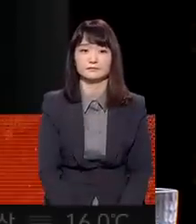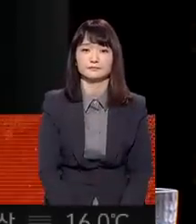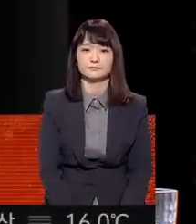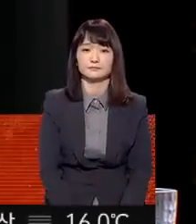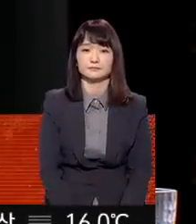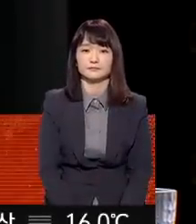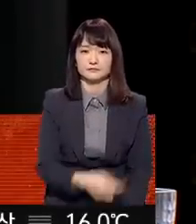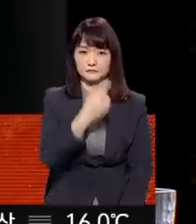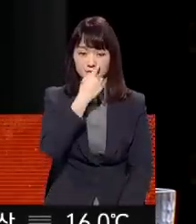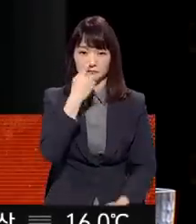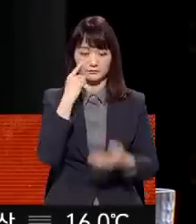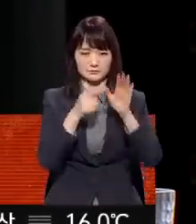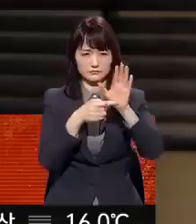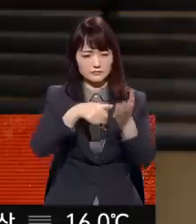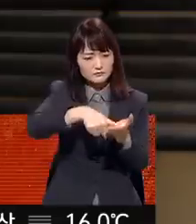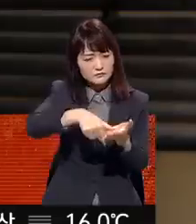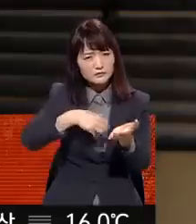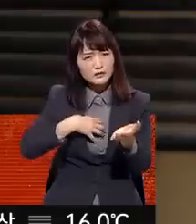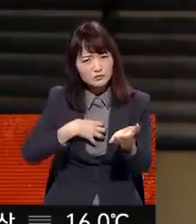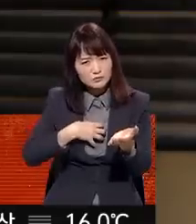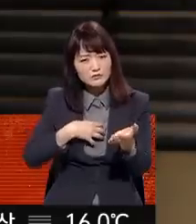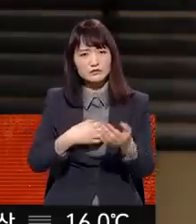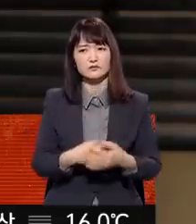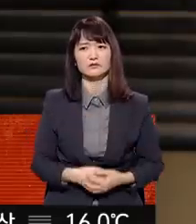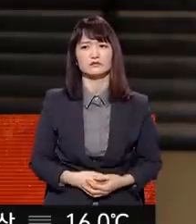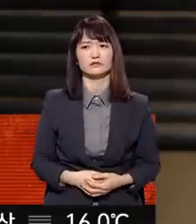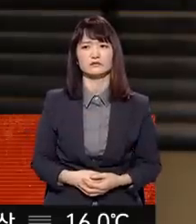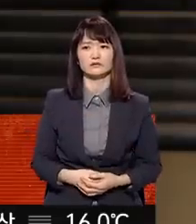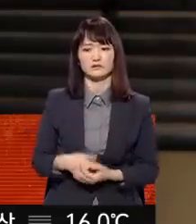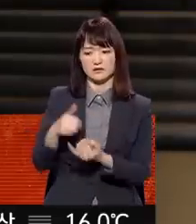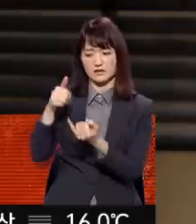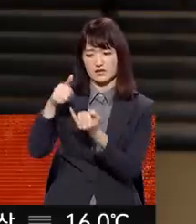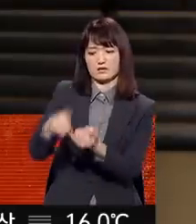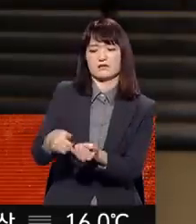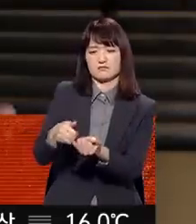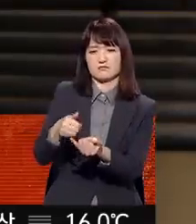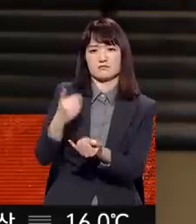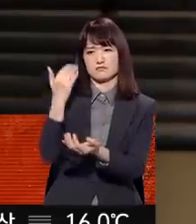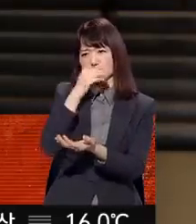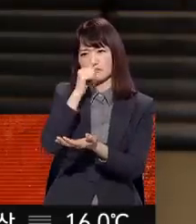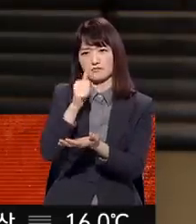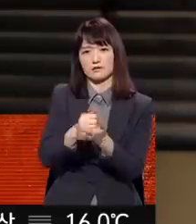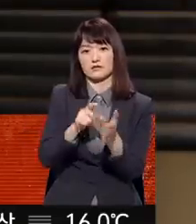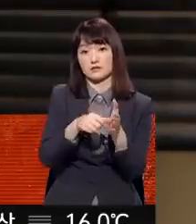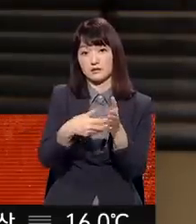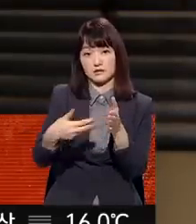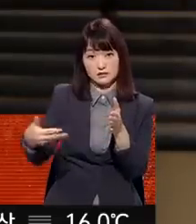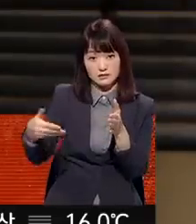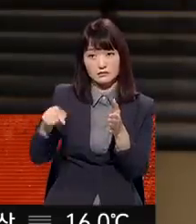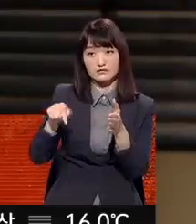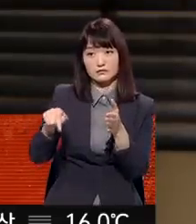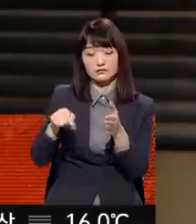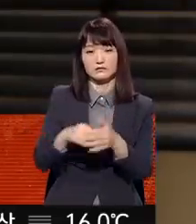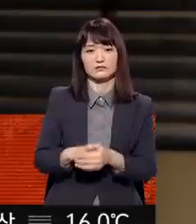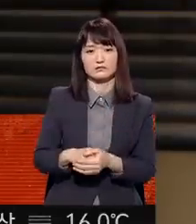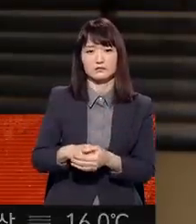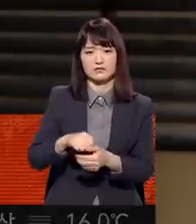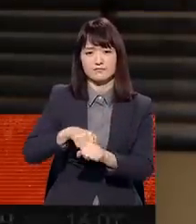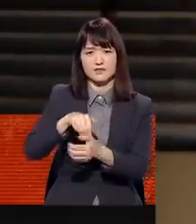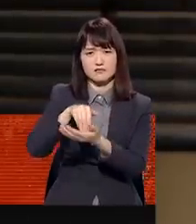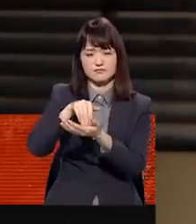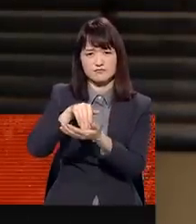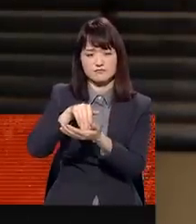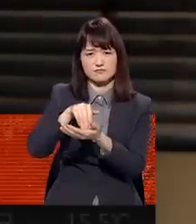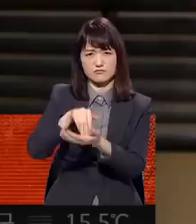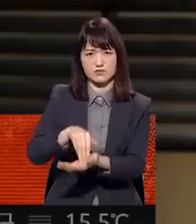않습니까? 이게 증거 인멸의 우려거든요. 사실은 강간 성범죄이기 때문에 시간은 꽤 지났지만 그 성범죄는 중대한 범죄라고 봐야